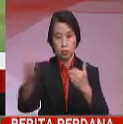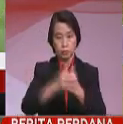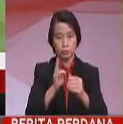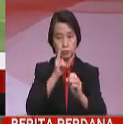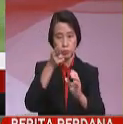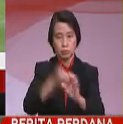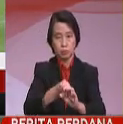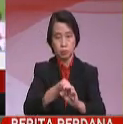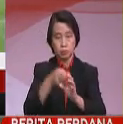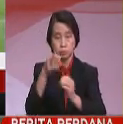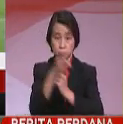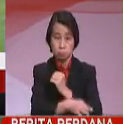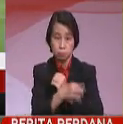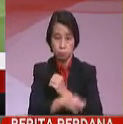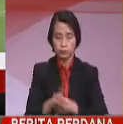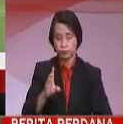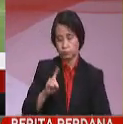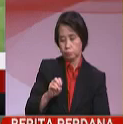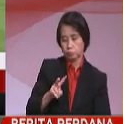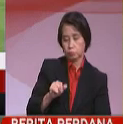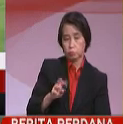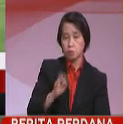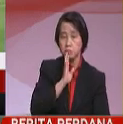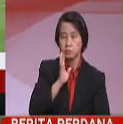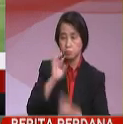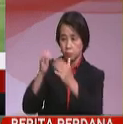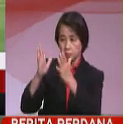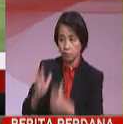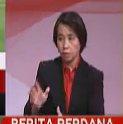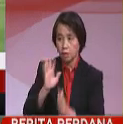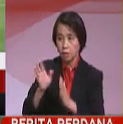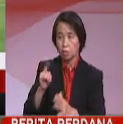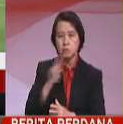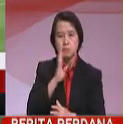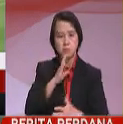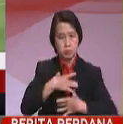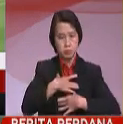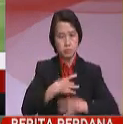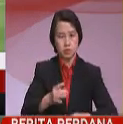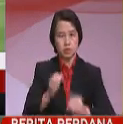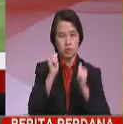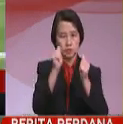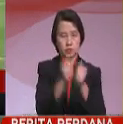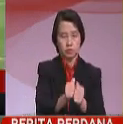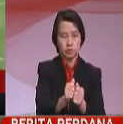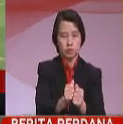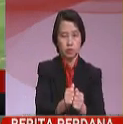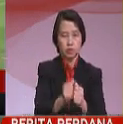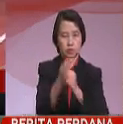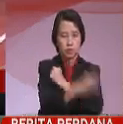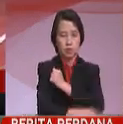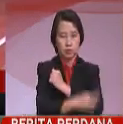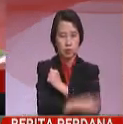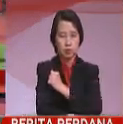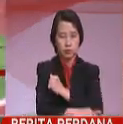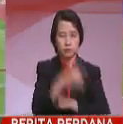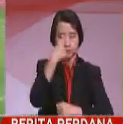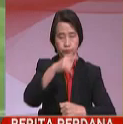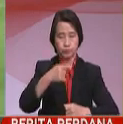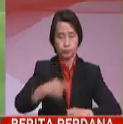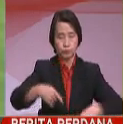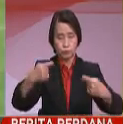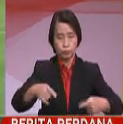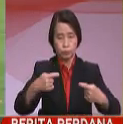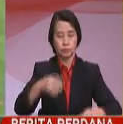menyertai pasukannya. Devon mengakui pemain kemangsaan tersebut telah menyatakan minat untuk bersama NSFC. Bagi saingan musim